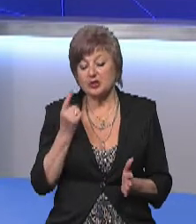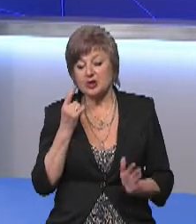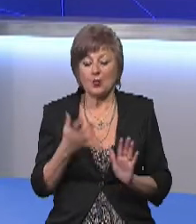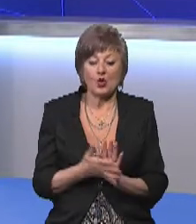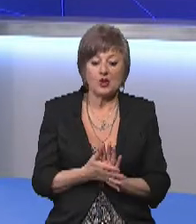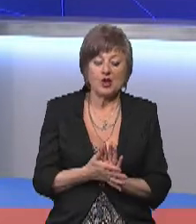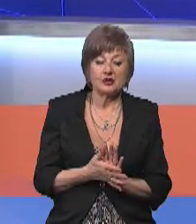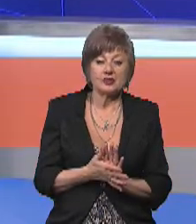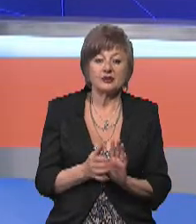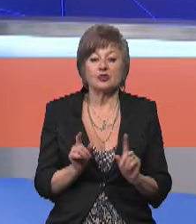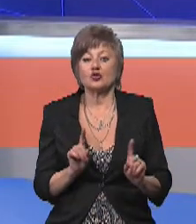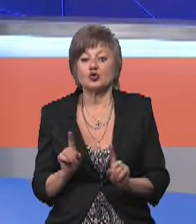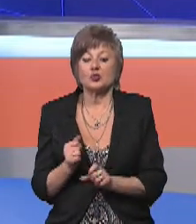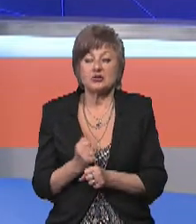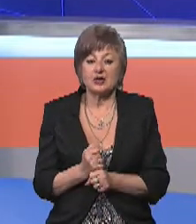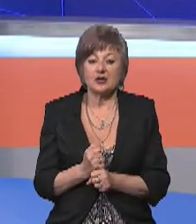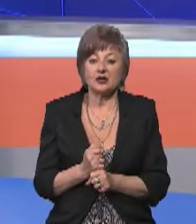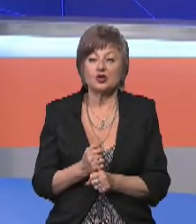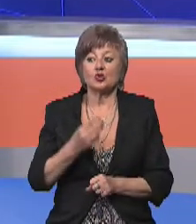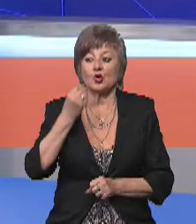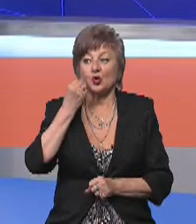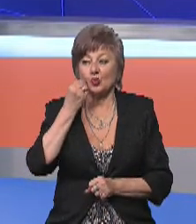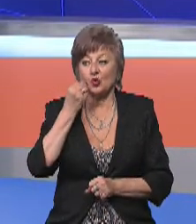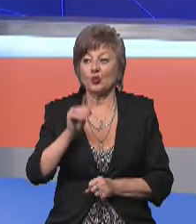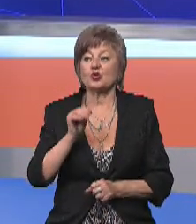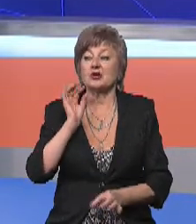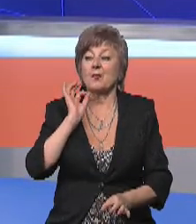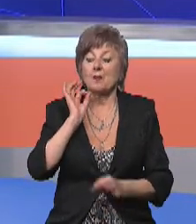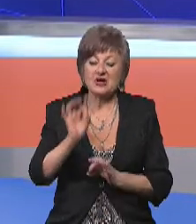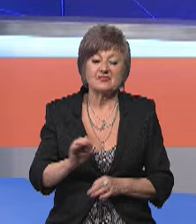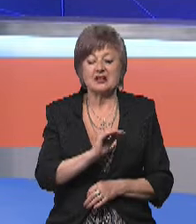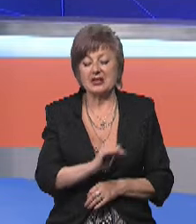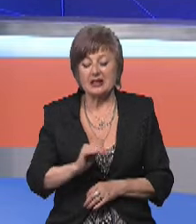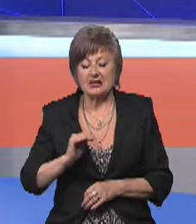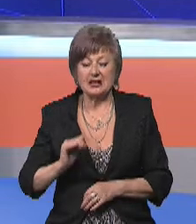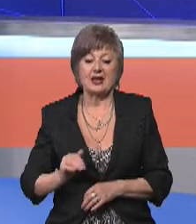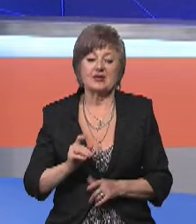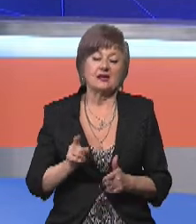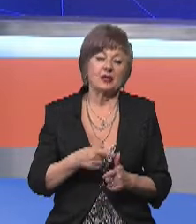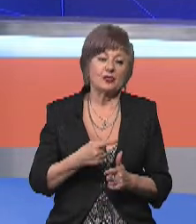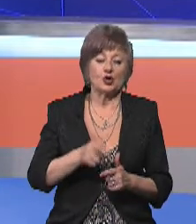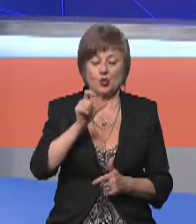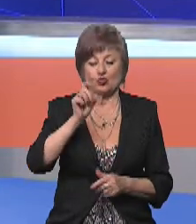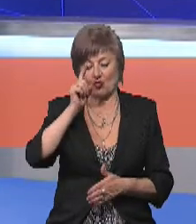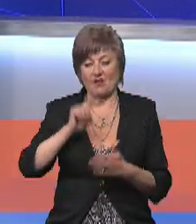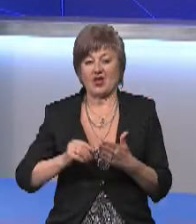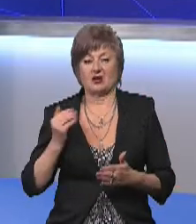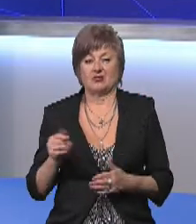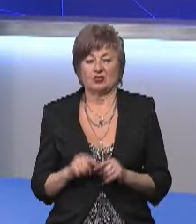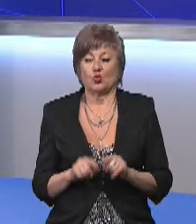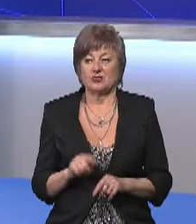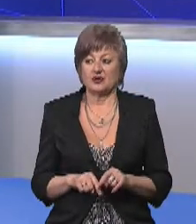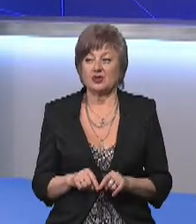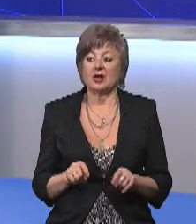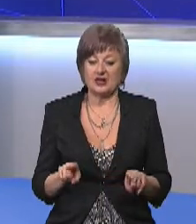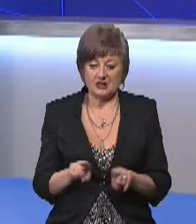як зробити, то краще зателефонуйте своїм дітям або тим людям, яким ви також довіряєте, і перепитайте, чи може